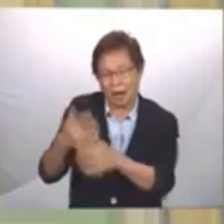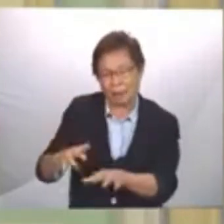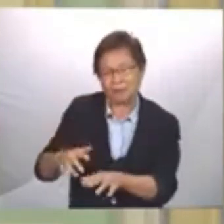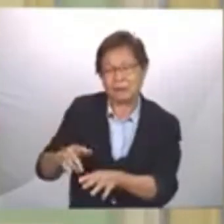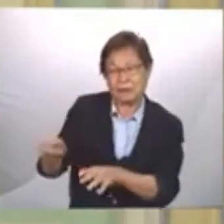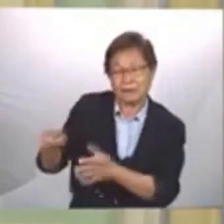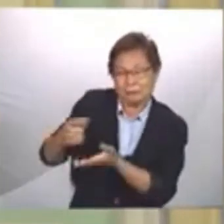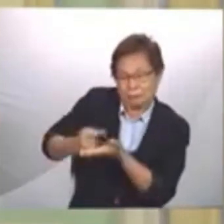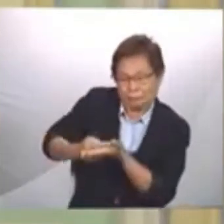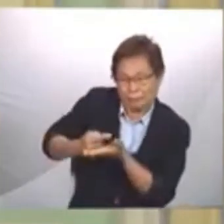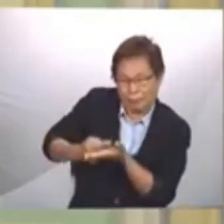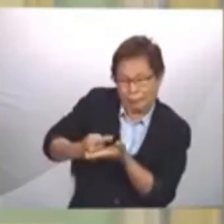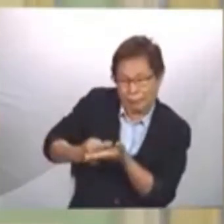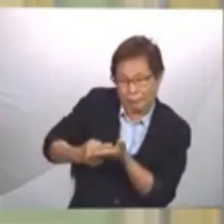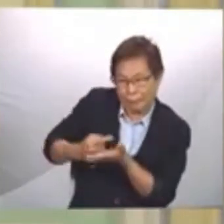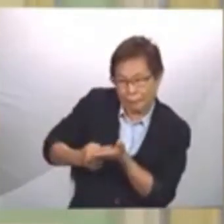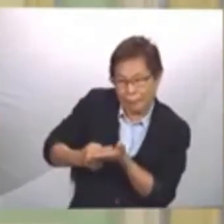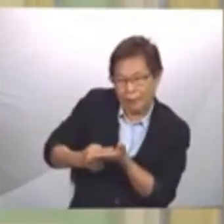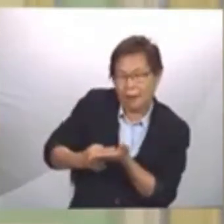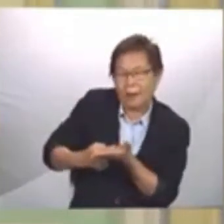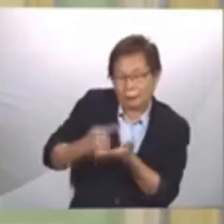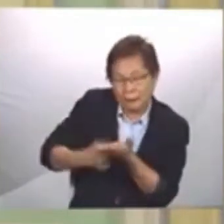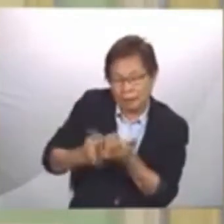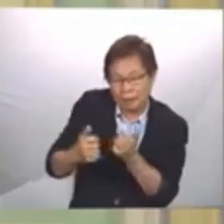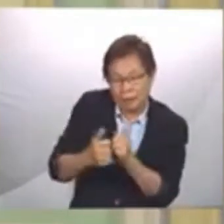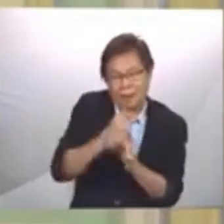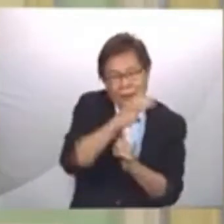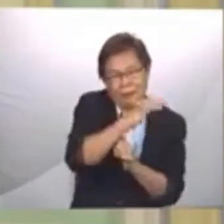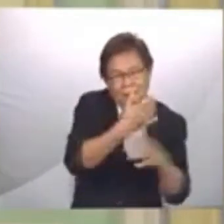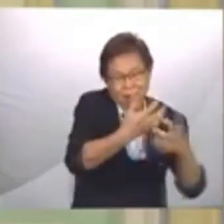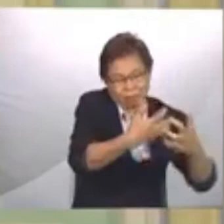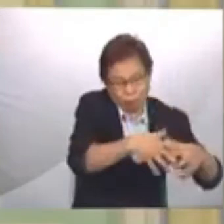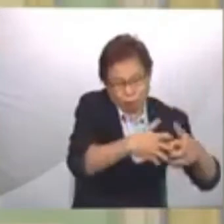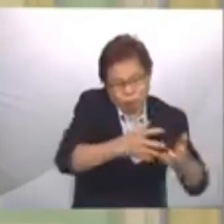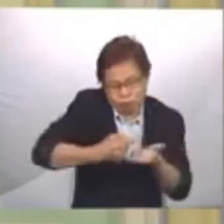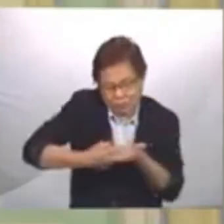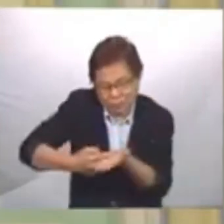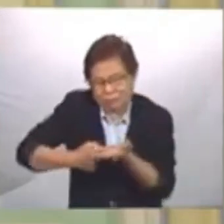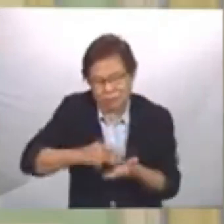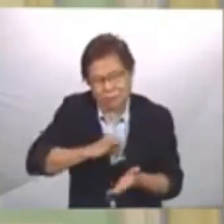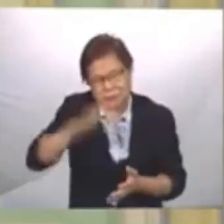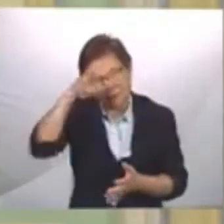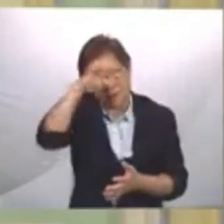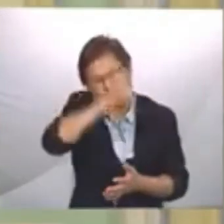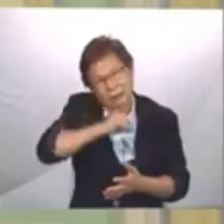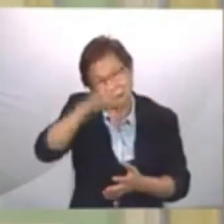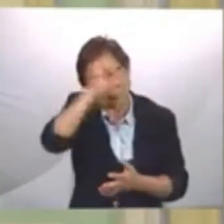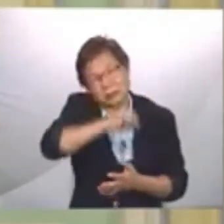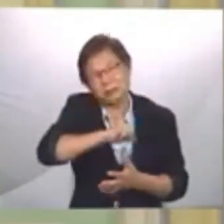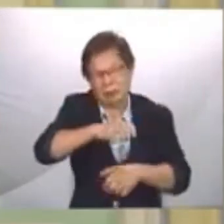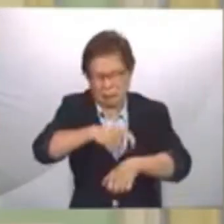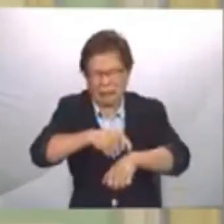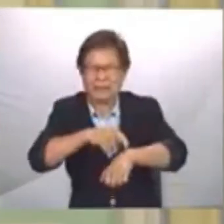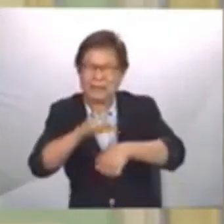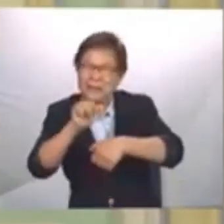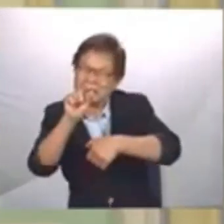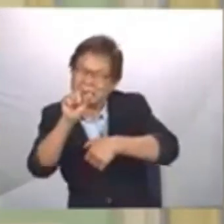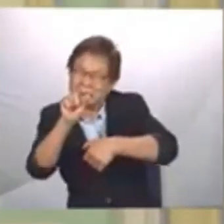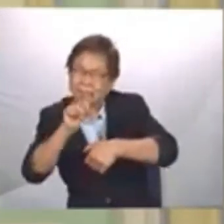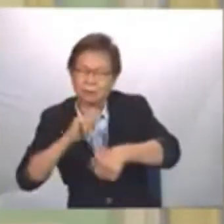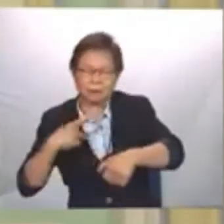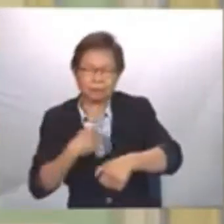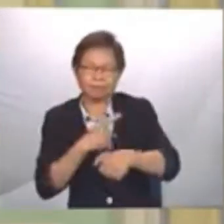berbincang dengan pihak industri dan sebagainya. Jadi saya jangka dalam waktu terdekat kita beri